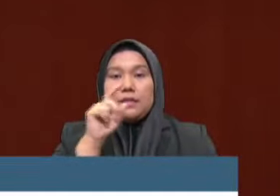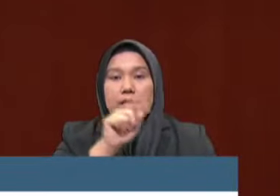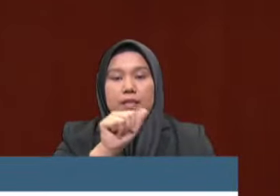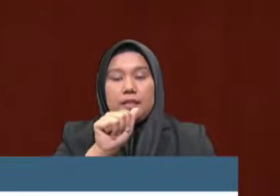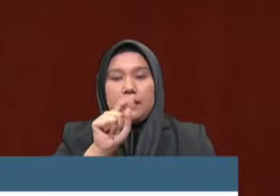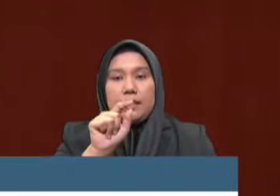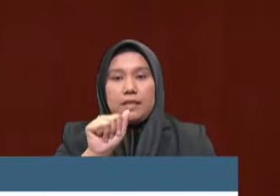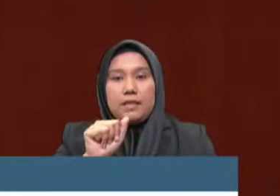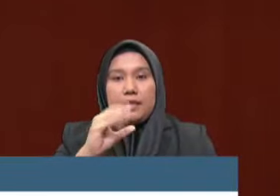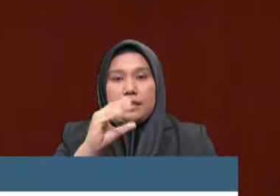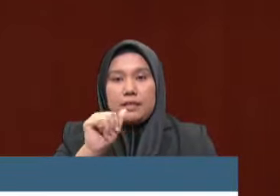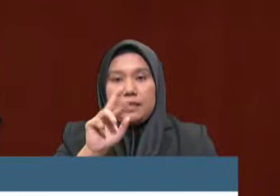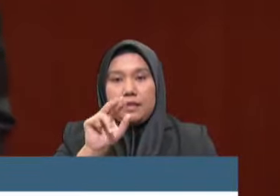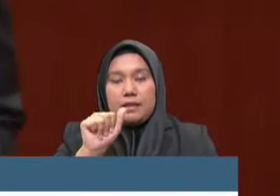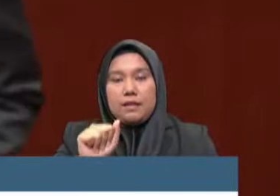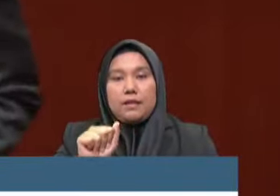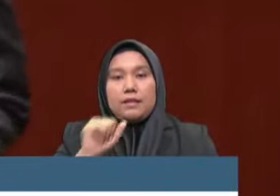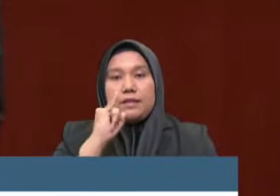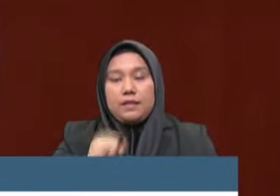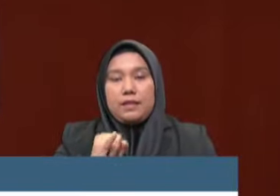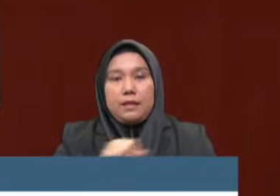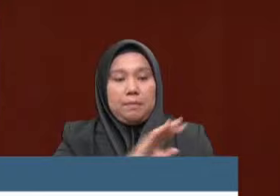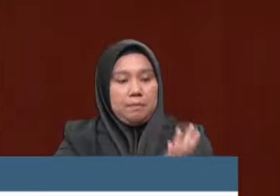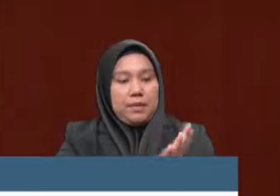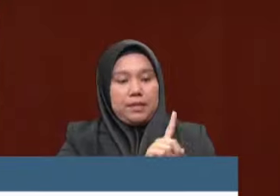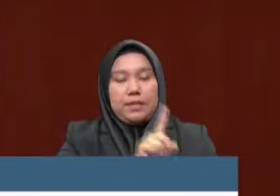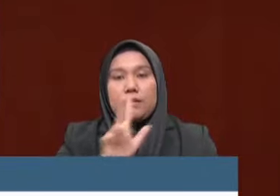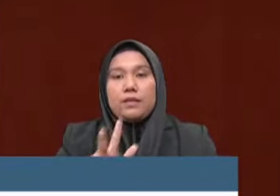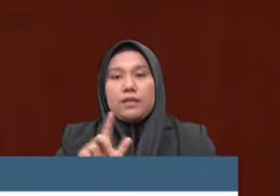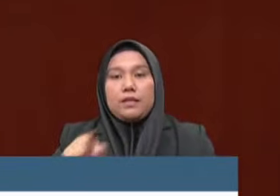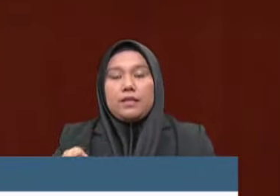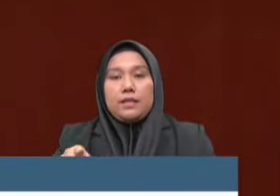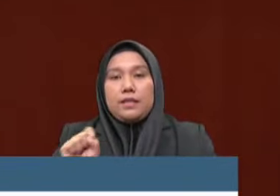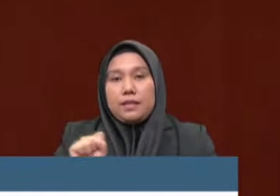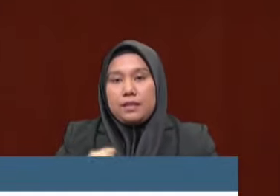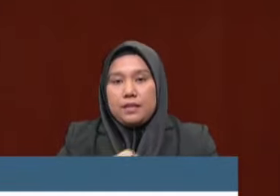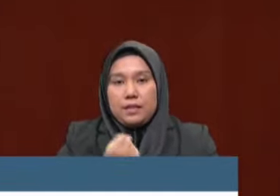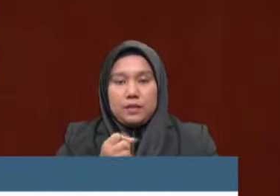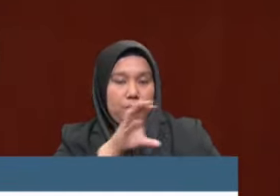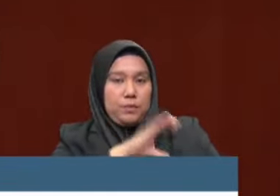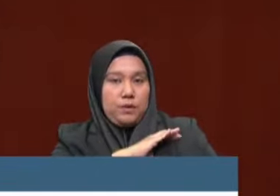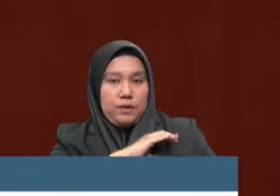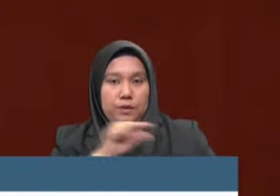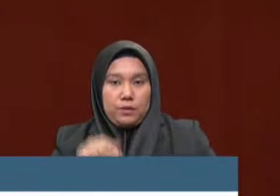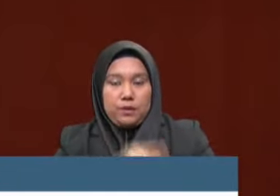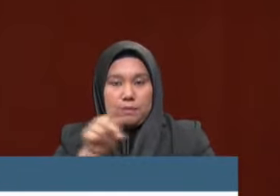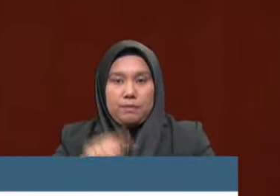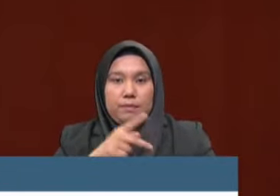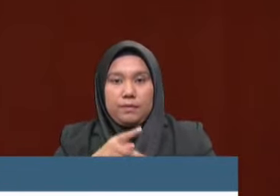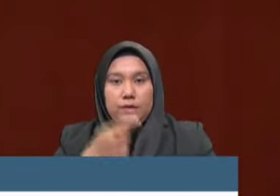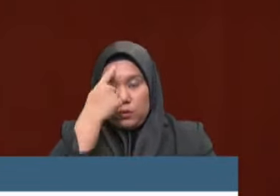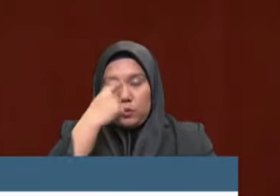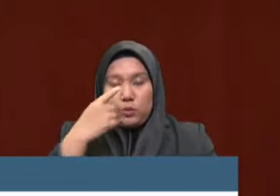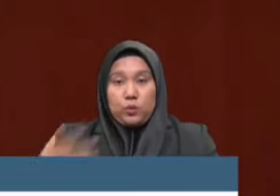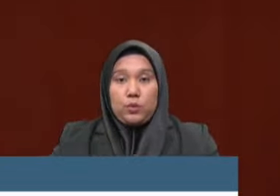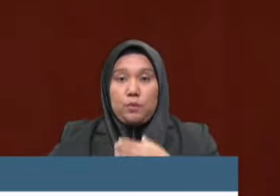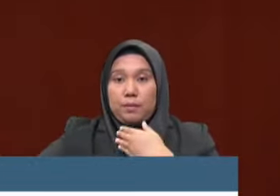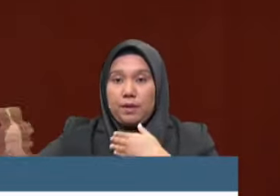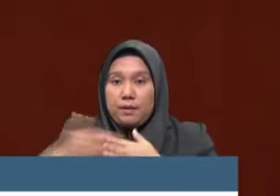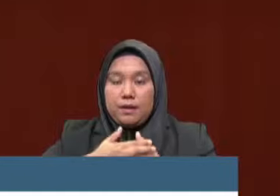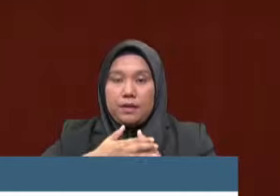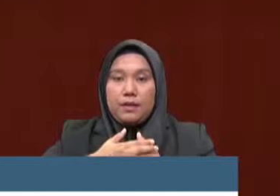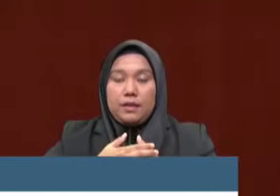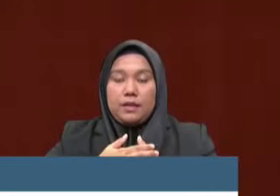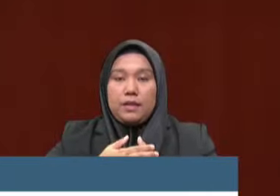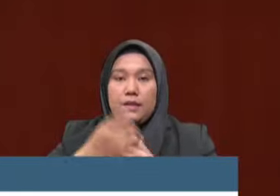jenayah. Okay. 413 adalah seksyen yang polis guna pakai untuk mengembalikan semula